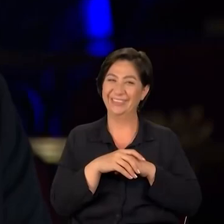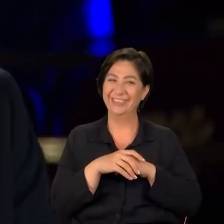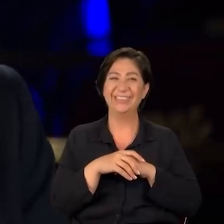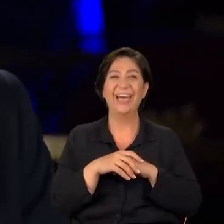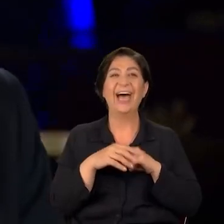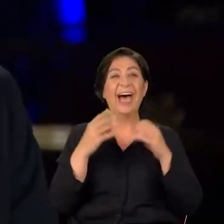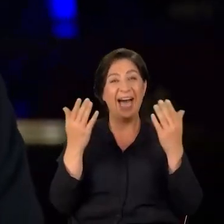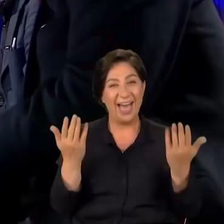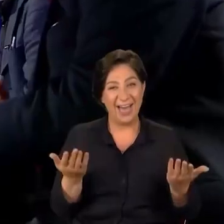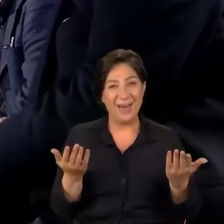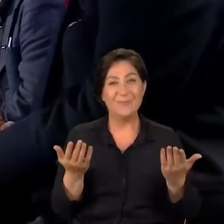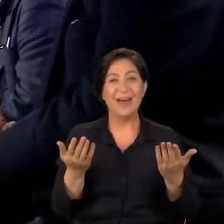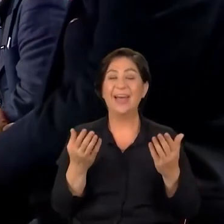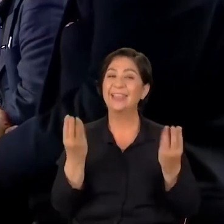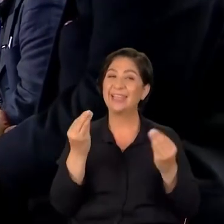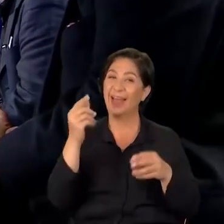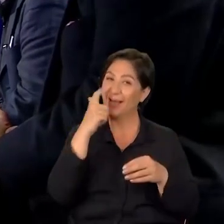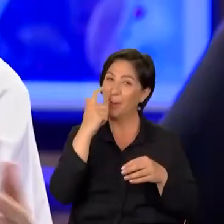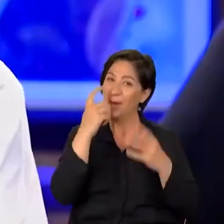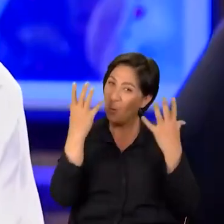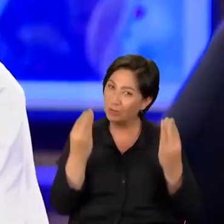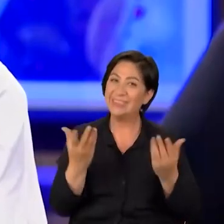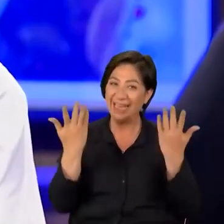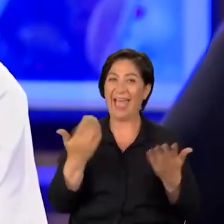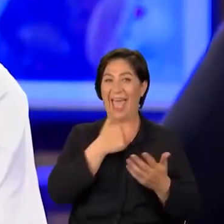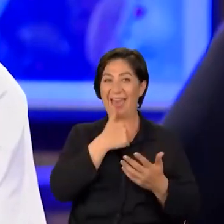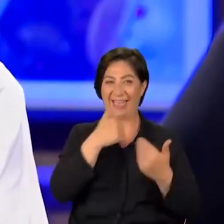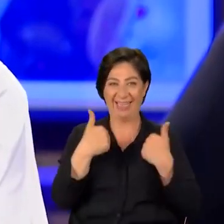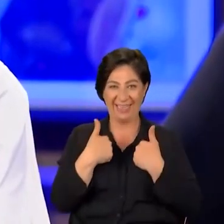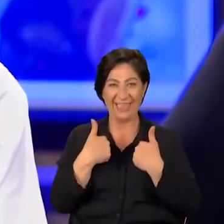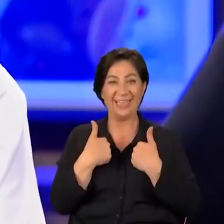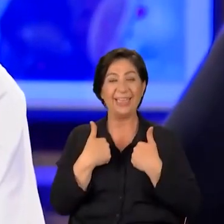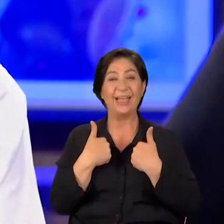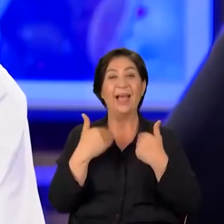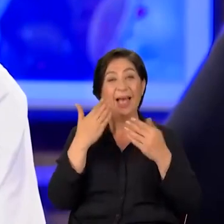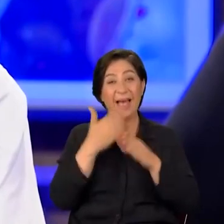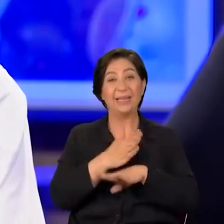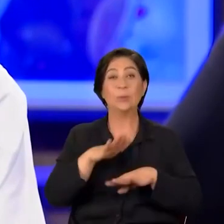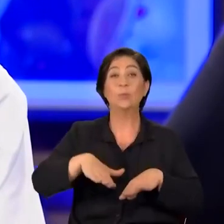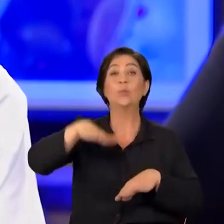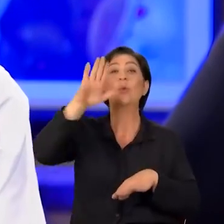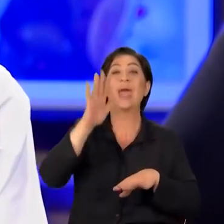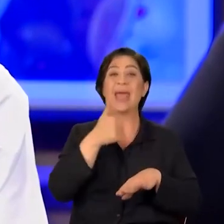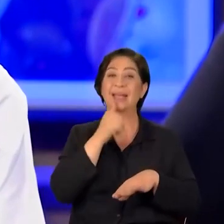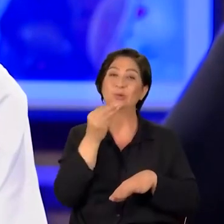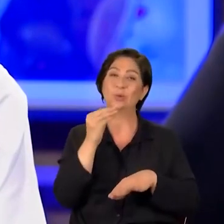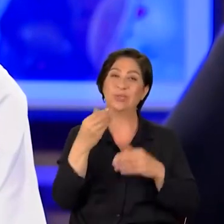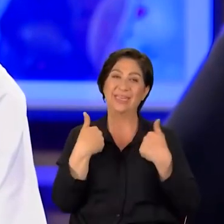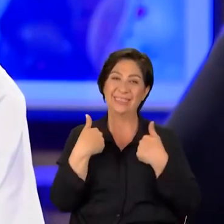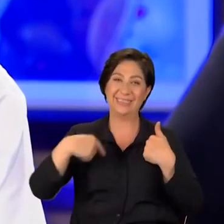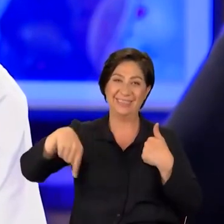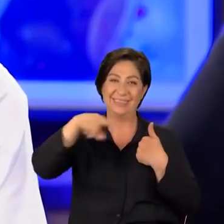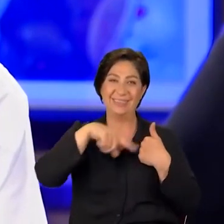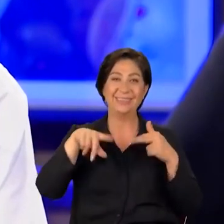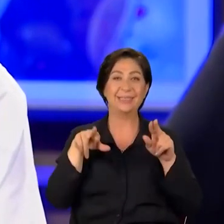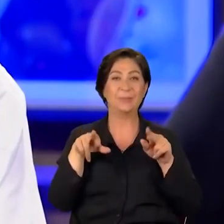Ya, evet bu. Ama yani ne kadar kabalaşsak da kimi zaman erkek taraf olsak da hakikaten büyümeyen erkek çocuklar